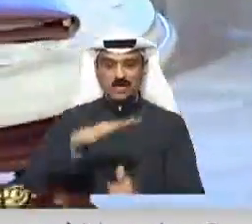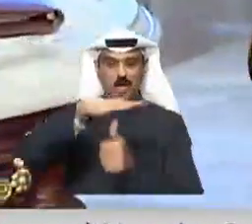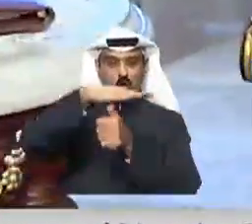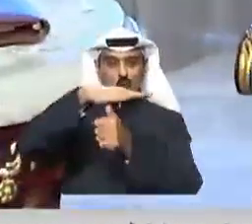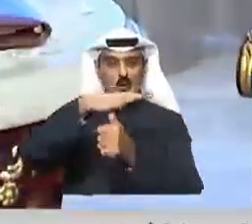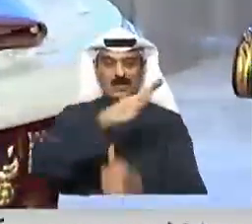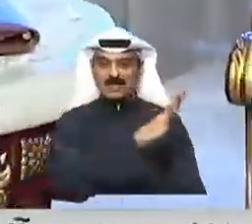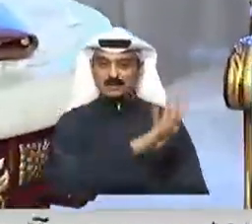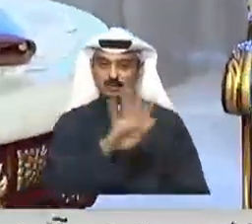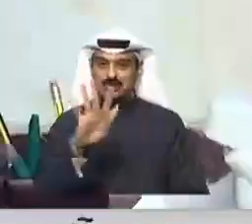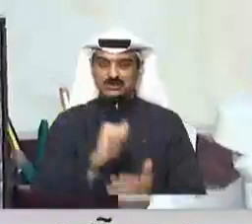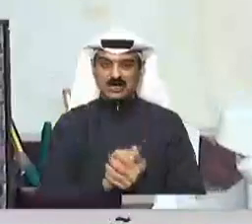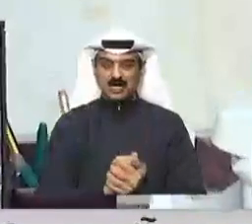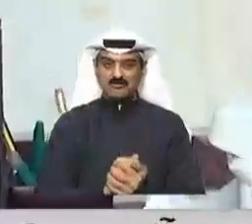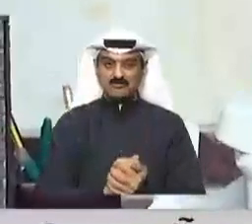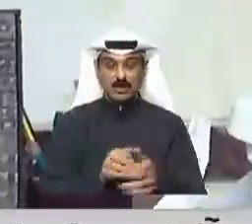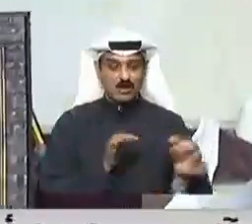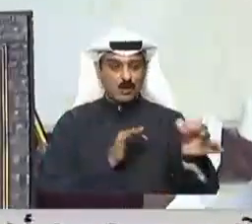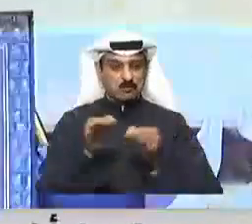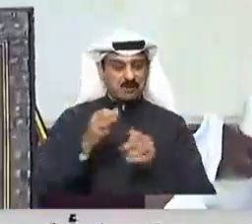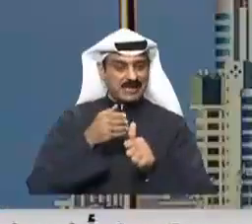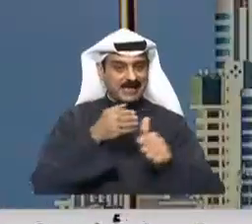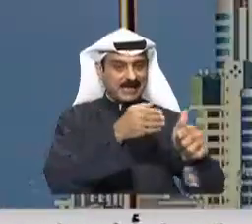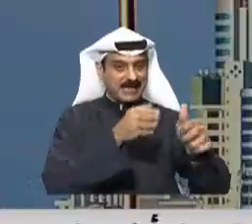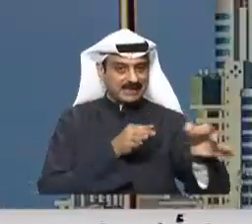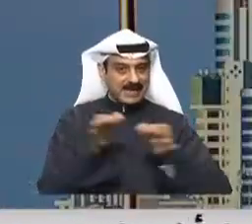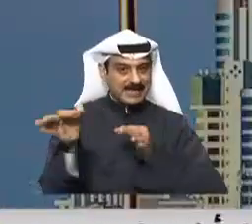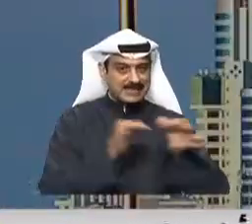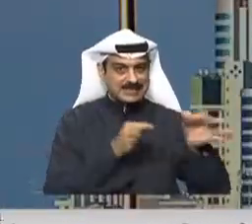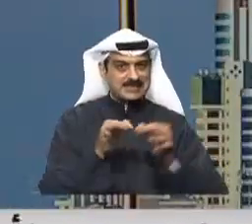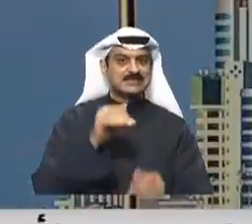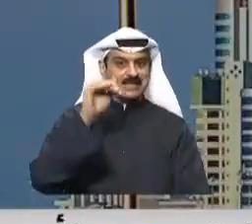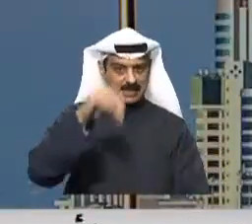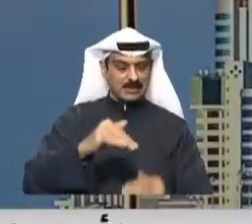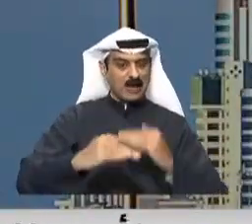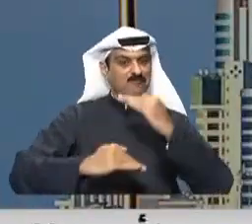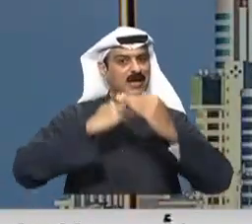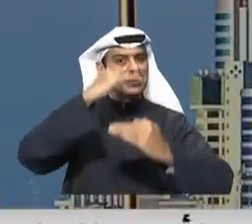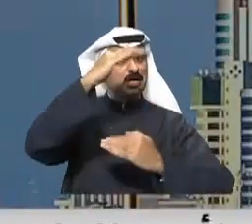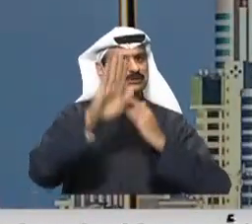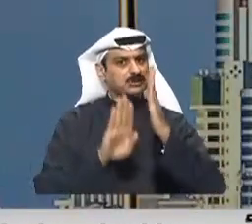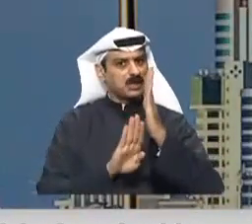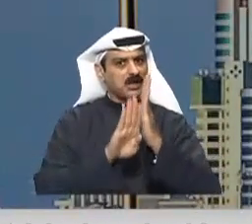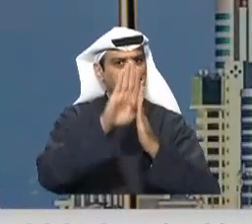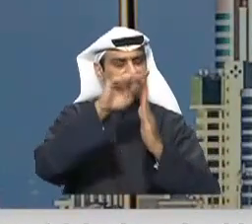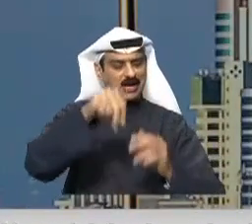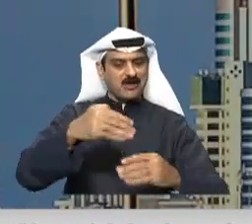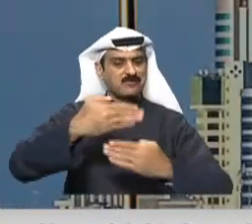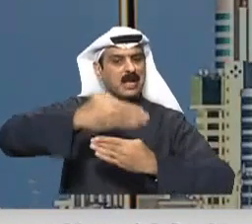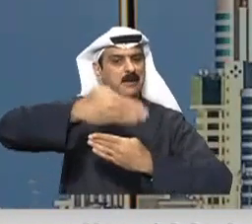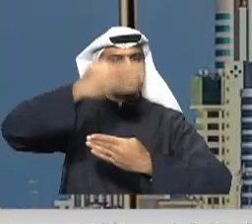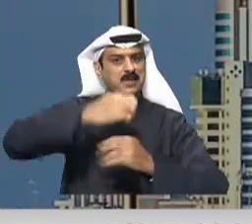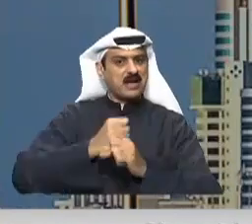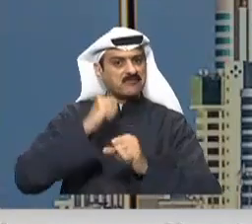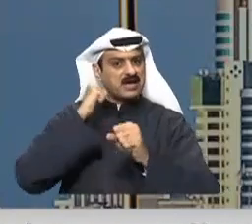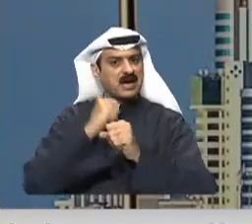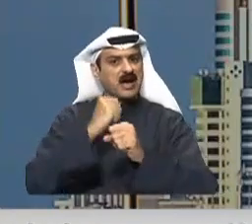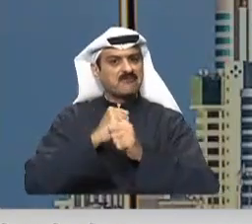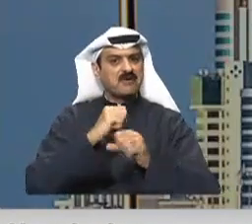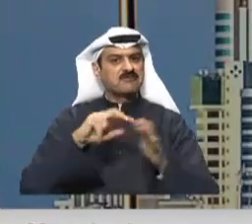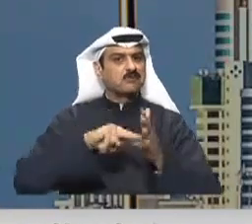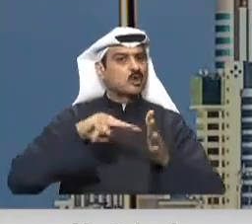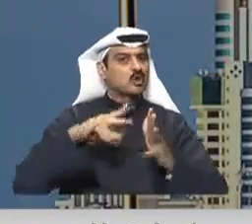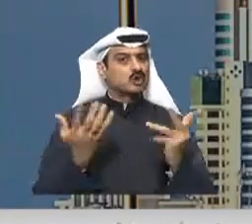وايمانا من القياده السياسيه بان عهود الازدهار والاستقرار والبناء والعطاء لا تتم